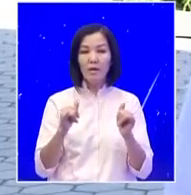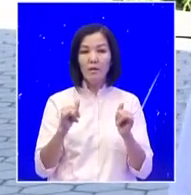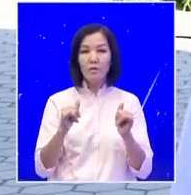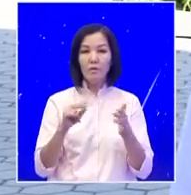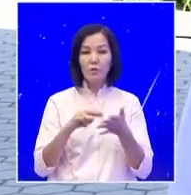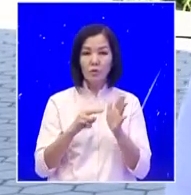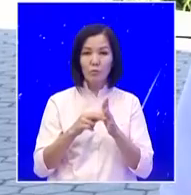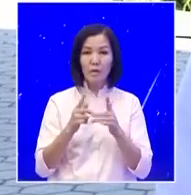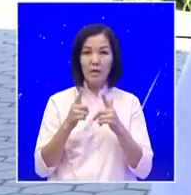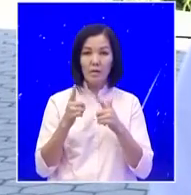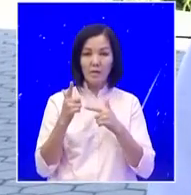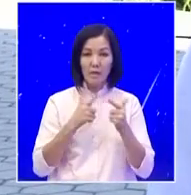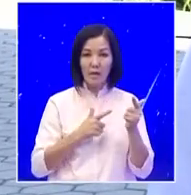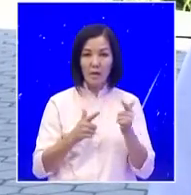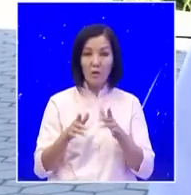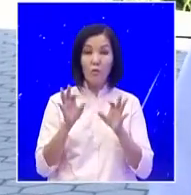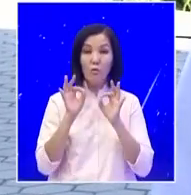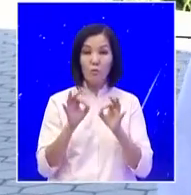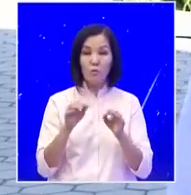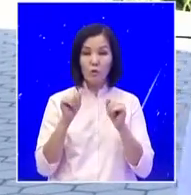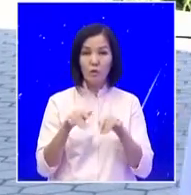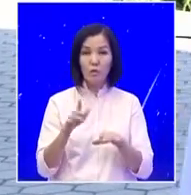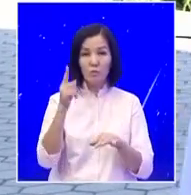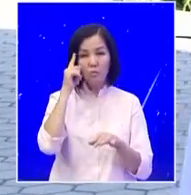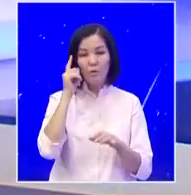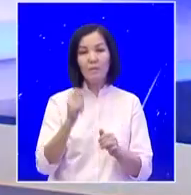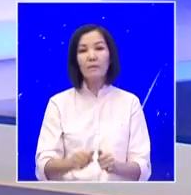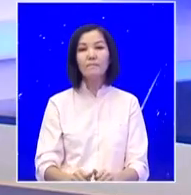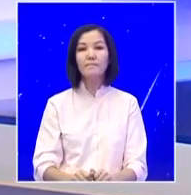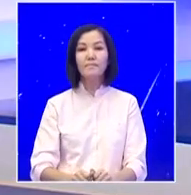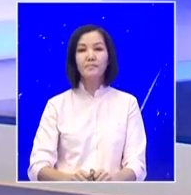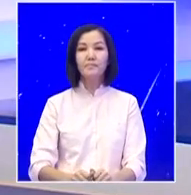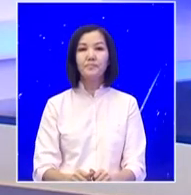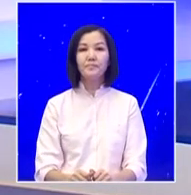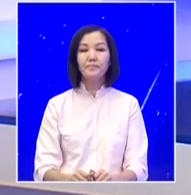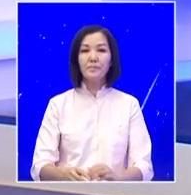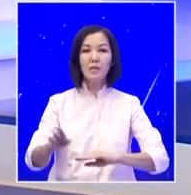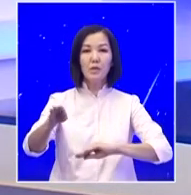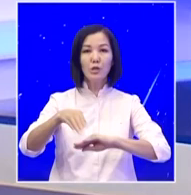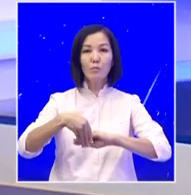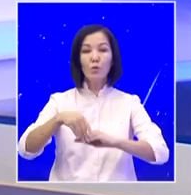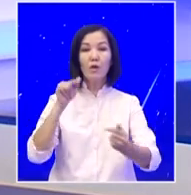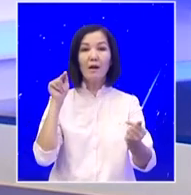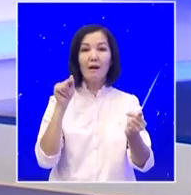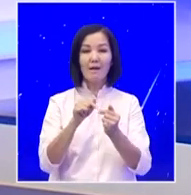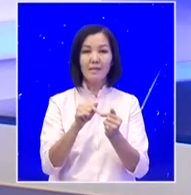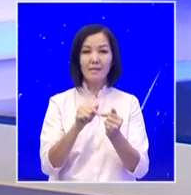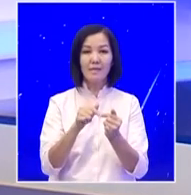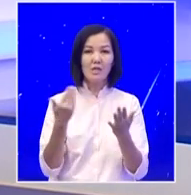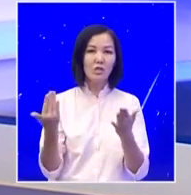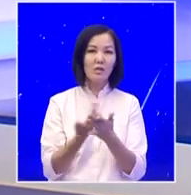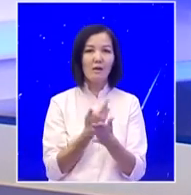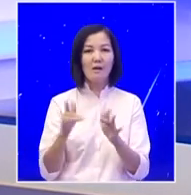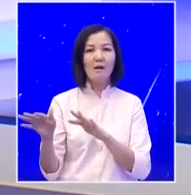жоспарлар құру, меніңше бұл да бір дұрыс шешімнің бірі деп ойлаймын. Жемқорлыққа қарсы жаңа